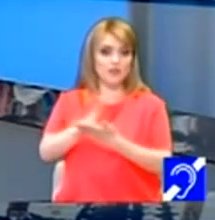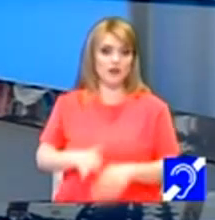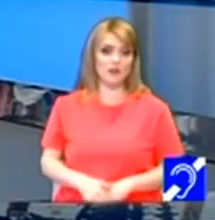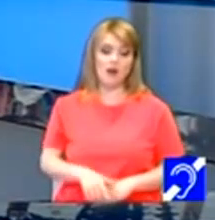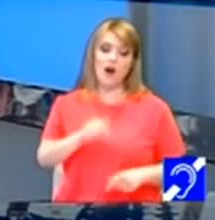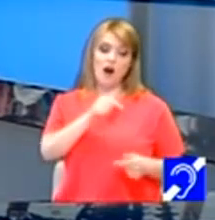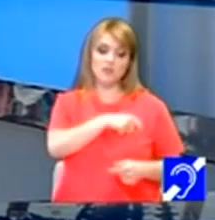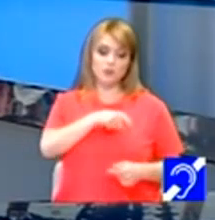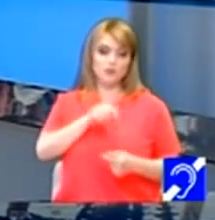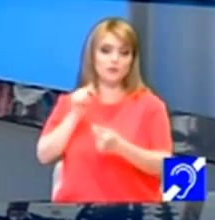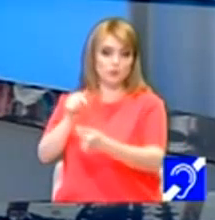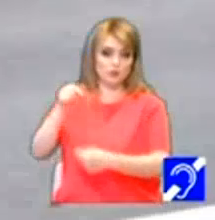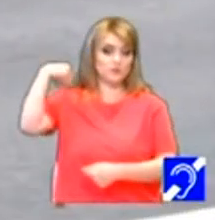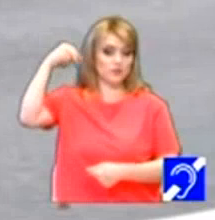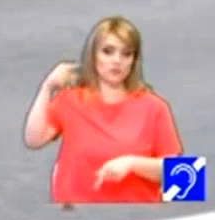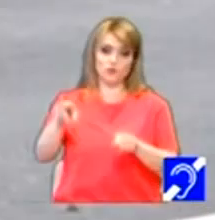grave manifestanților.